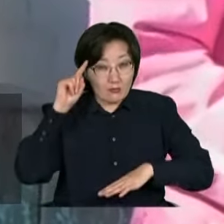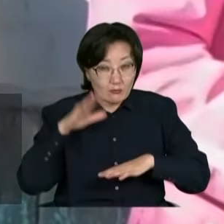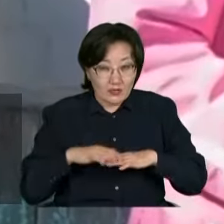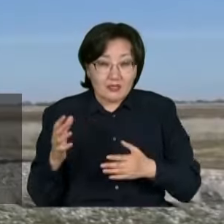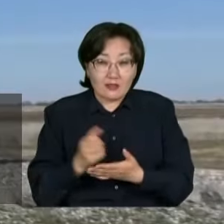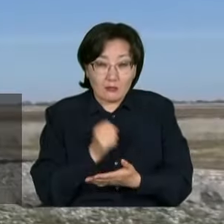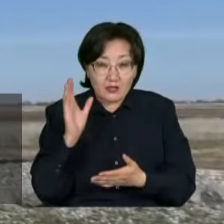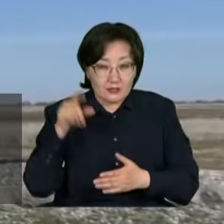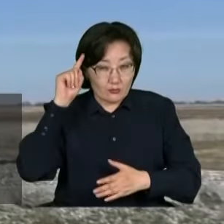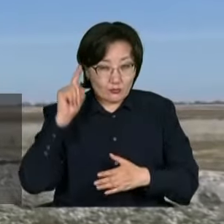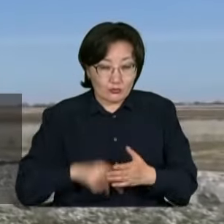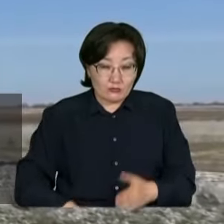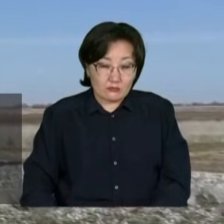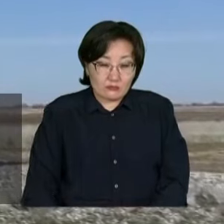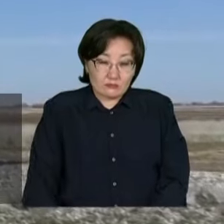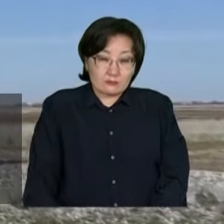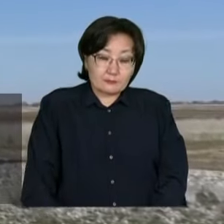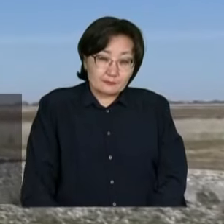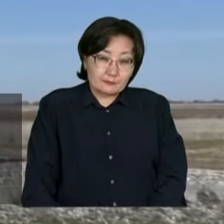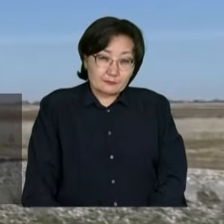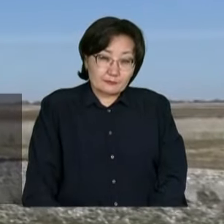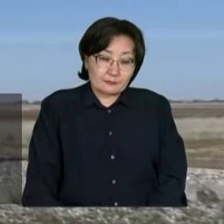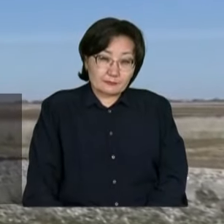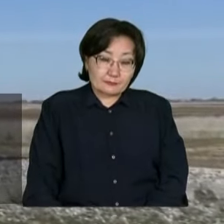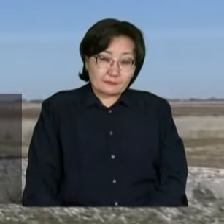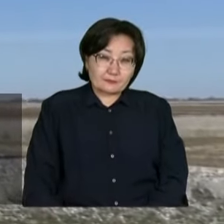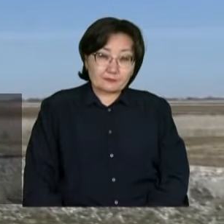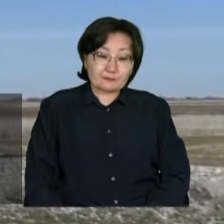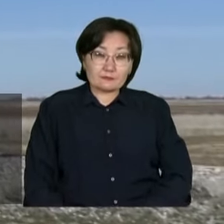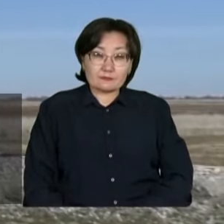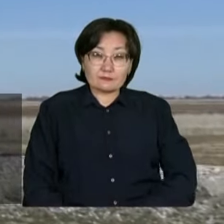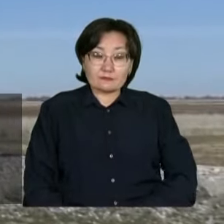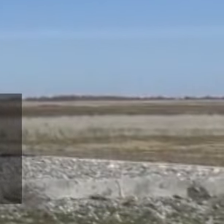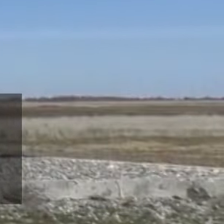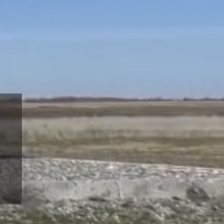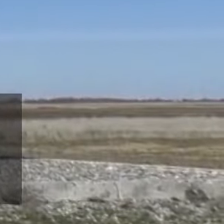үмітті. Диана Тұрлыбек, Мирас Анитов, Алматы телеарнасы, Жетісу облысынан.